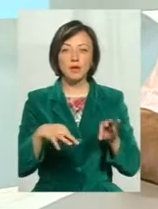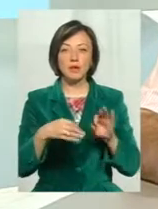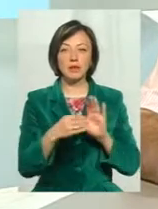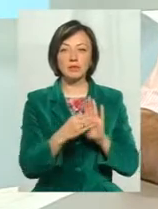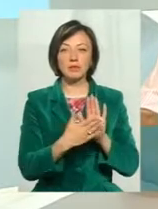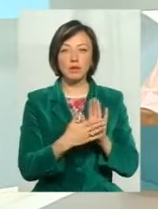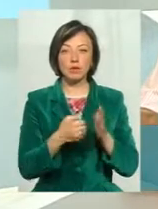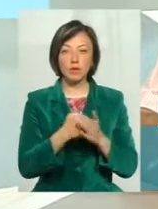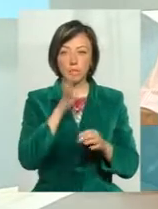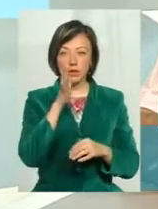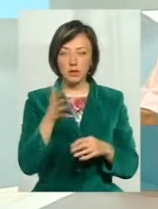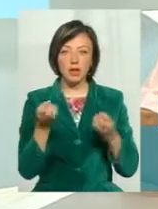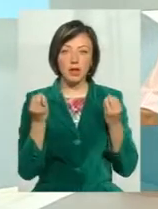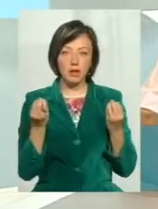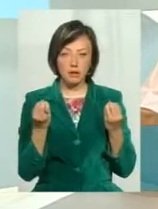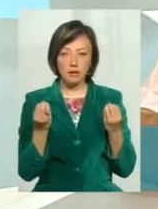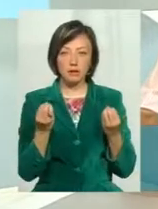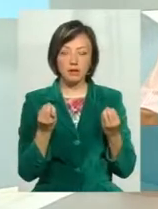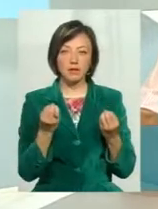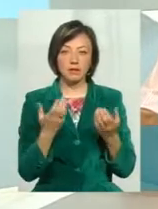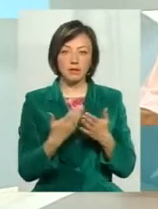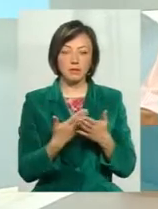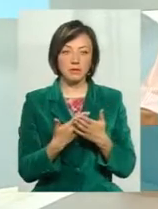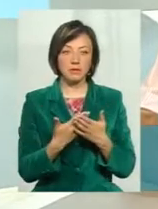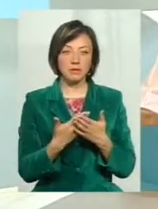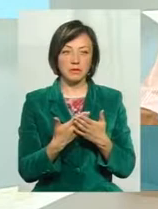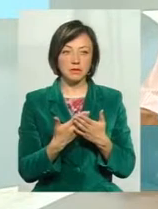років елітний, знову ж таки скажу так, да, там